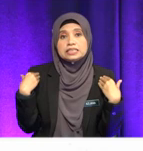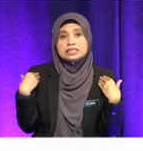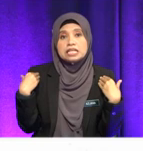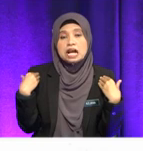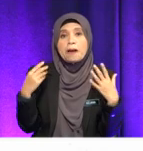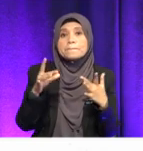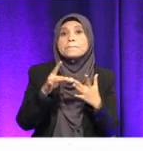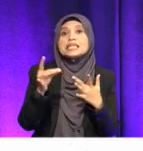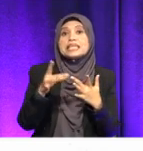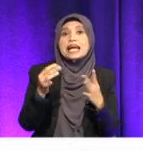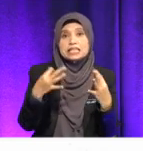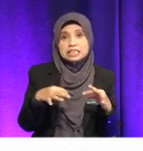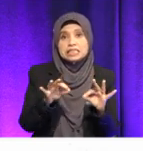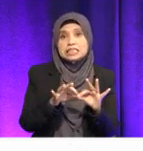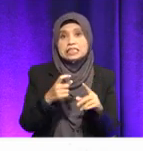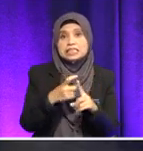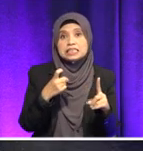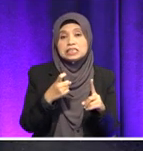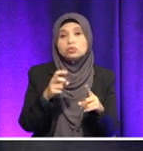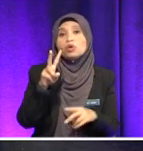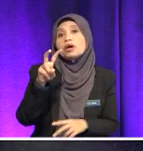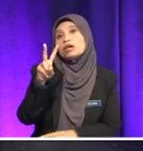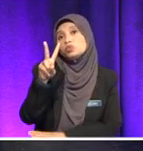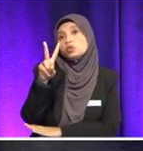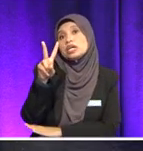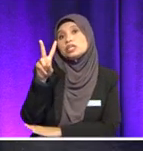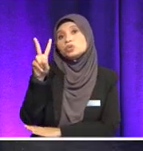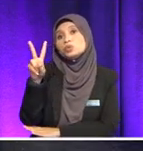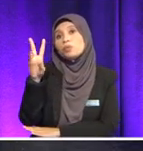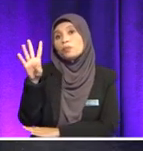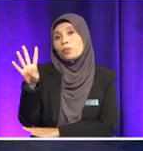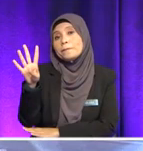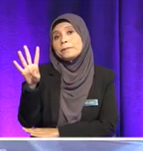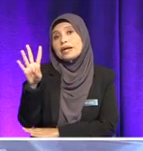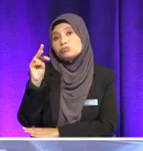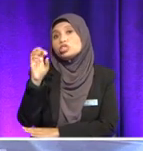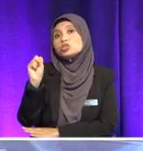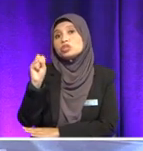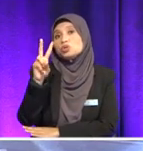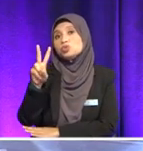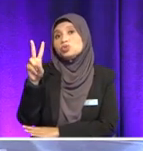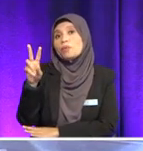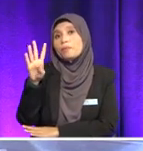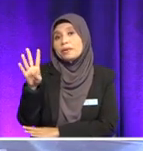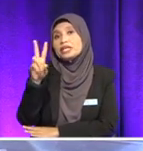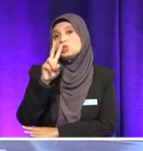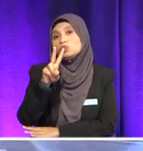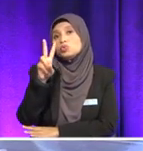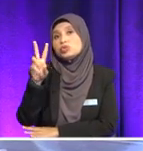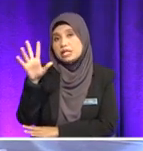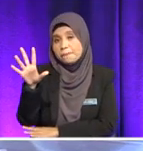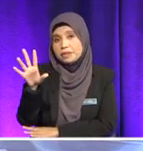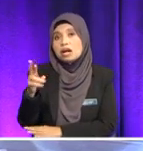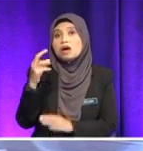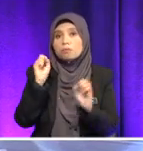petikan daripada pelembagaannya sebenarnya 24 dan 225 225 boleh tengok boleh